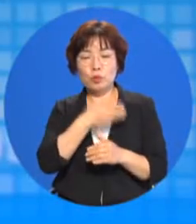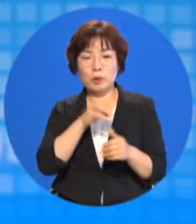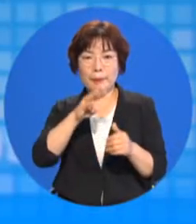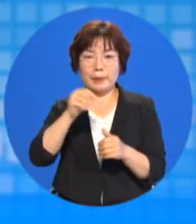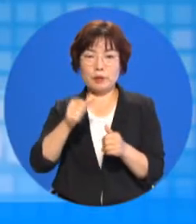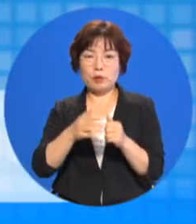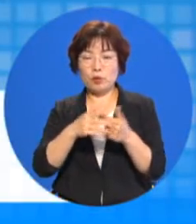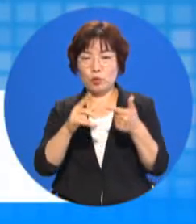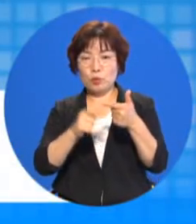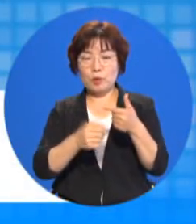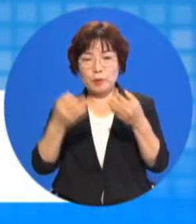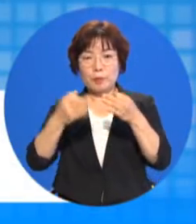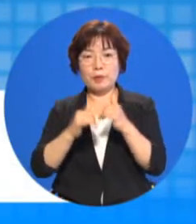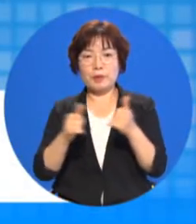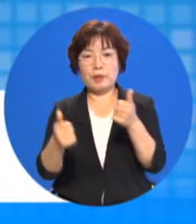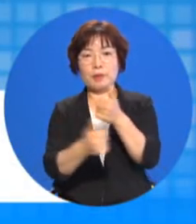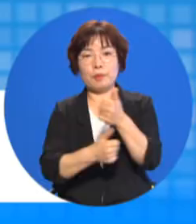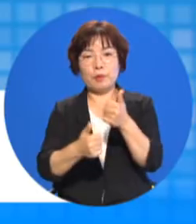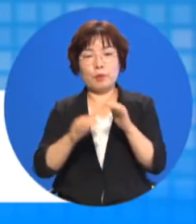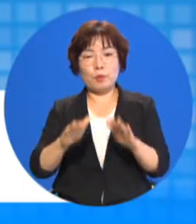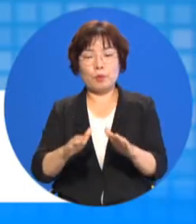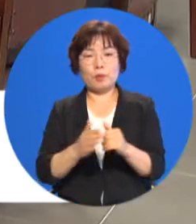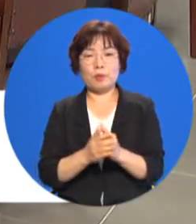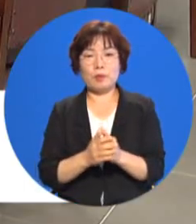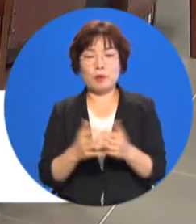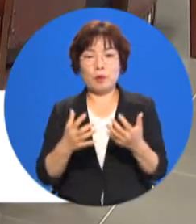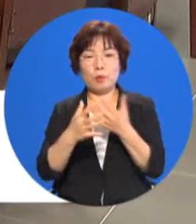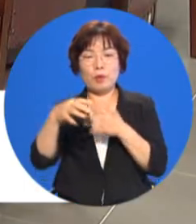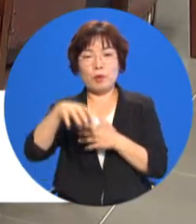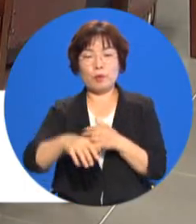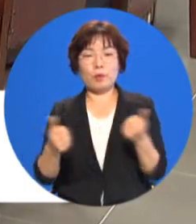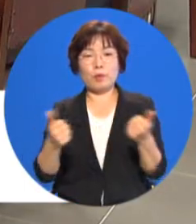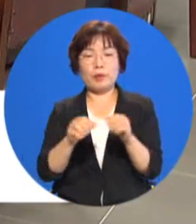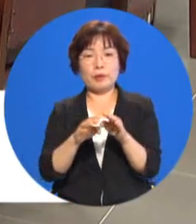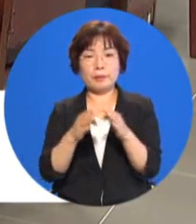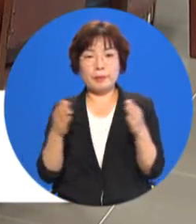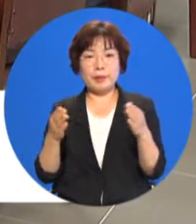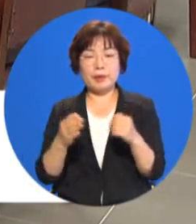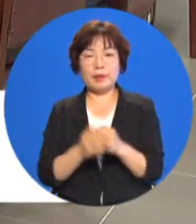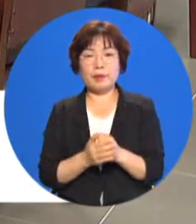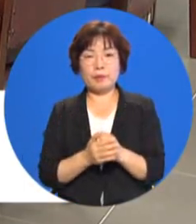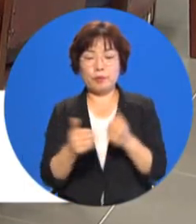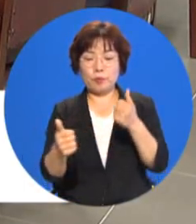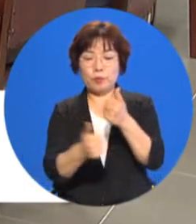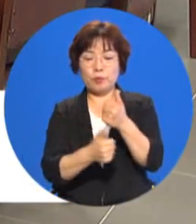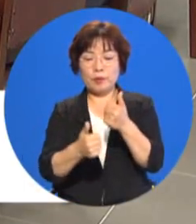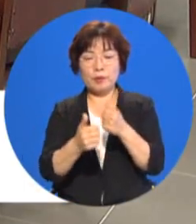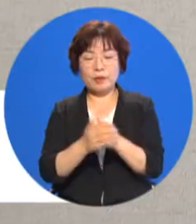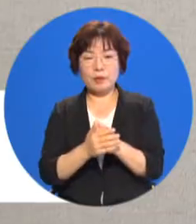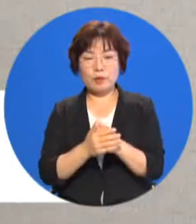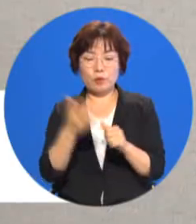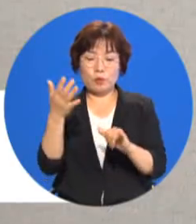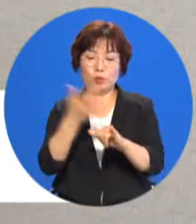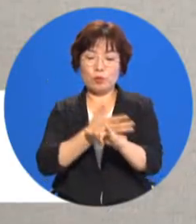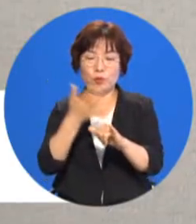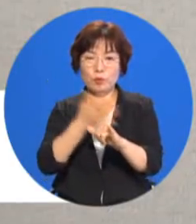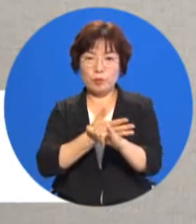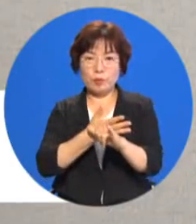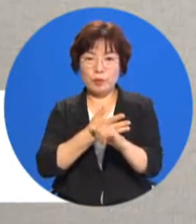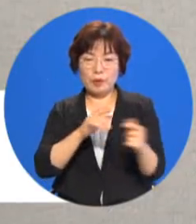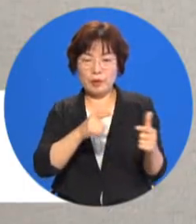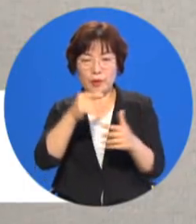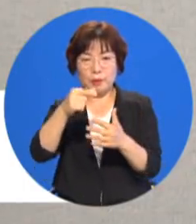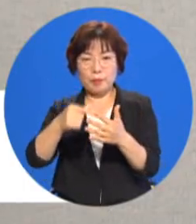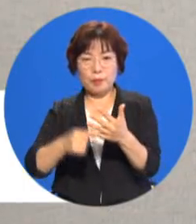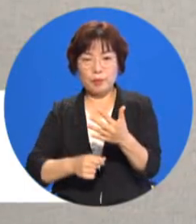여수문화방송 6월 중 시청자위원회가 오늘 본사 대회의실에서 열렸습니다. 시청자위원들은 유튜브 등 뉴미디어 매체를